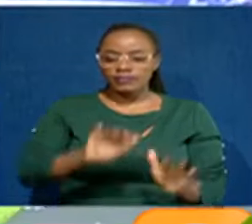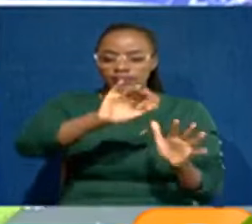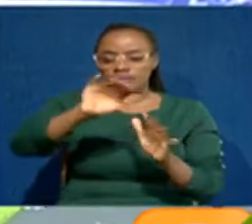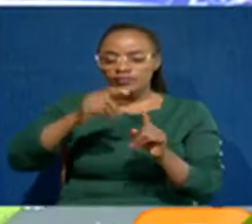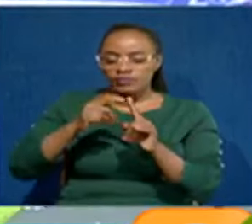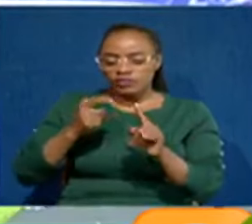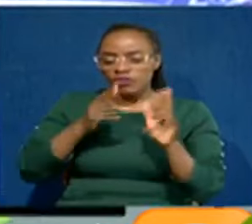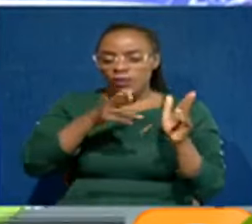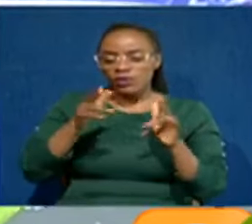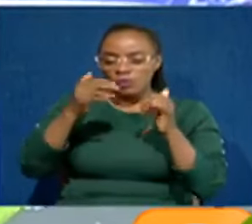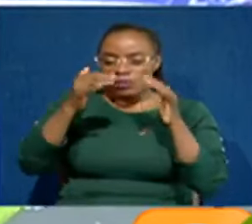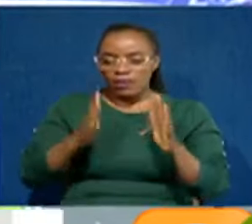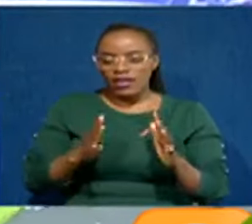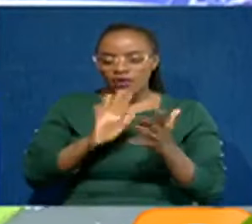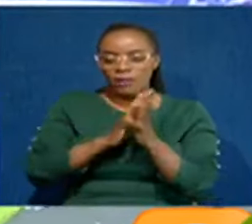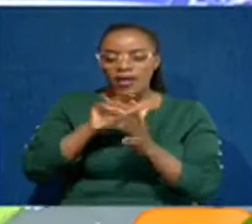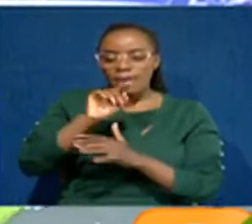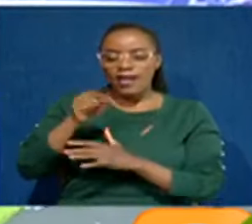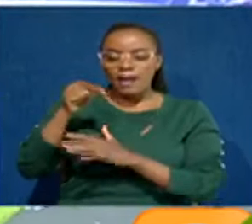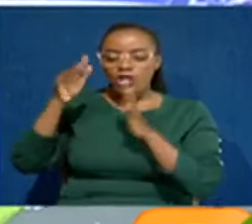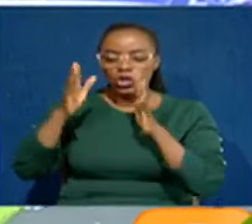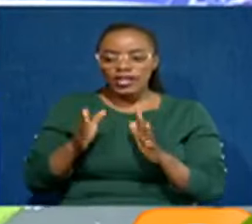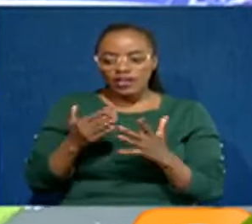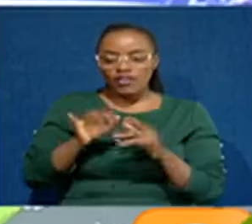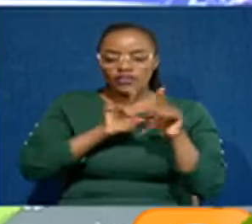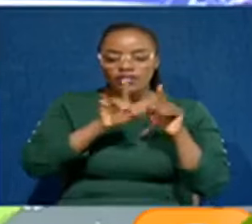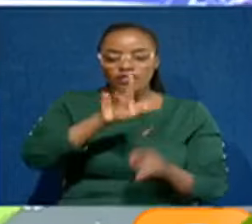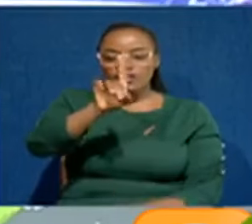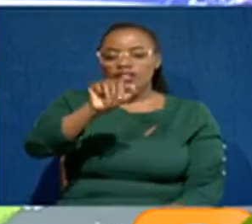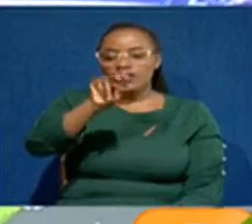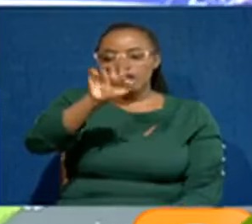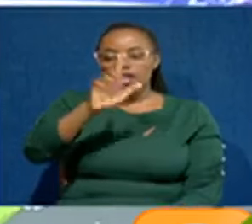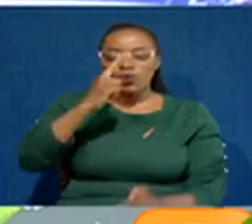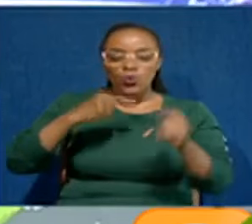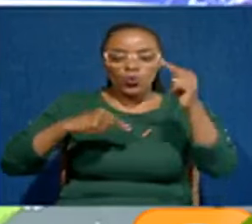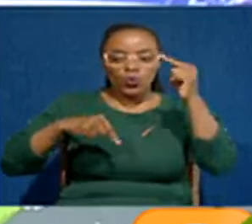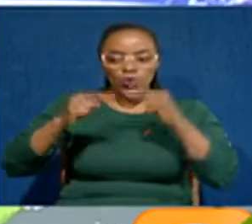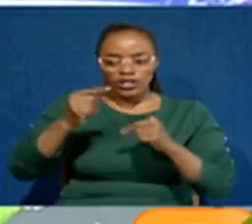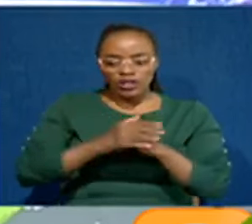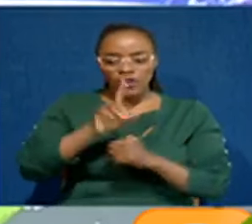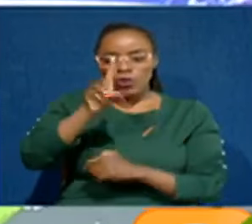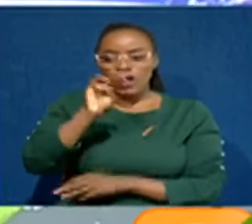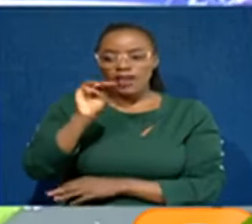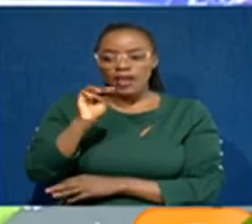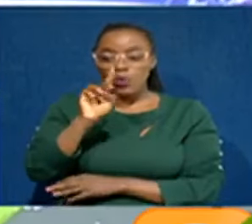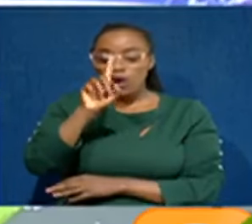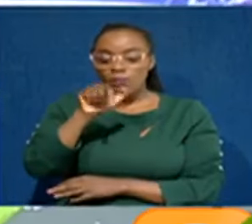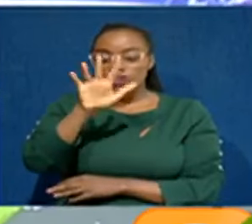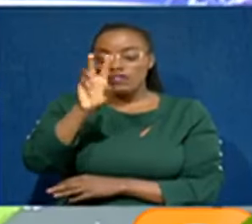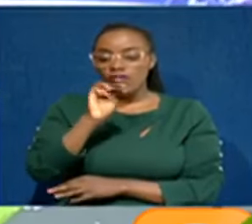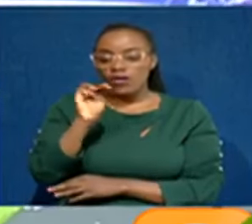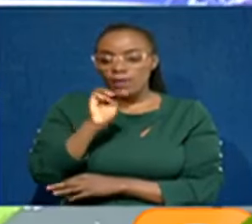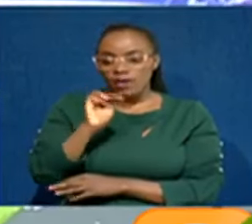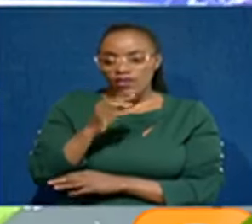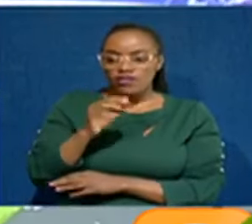Kutoka mchezaji wa kawaida hadi kuwa milionea, hii ndio safari ya Daniel Kimanzi aliyeshinda shilingi milioni moja na nusu kwenye mchezo